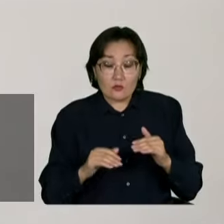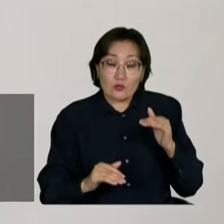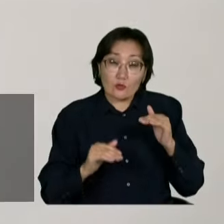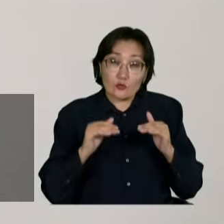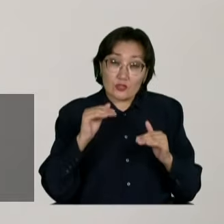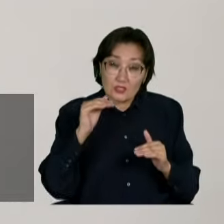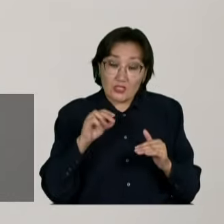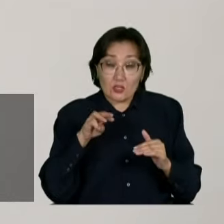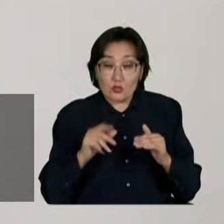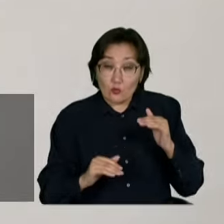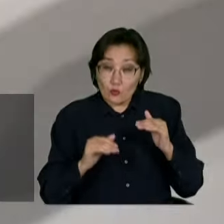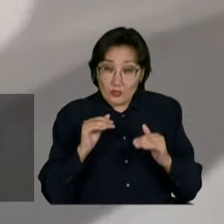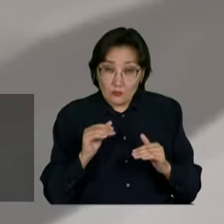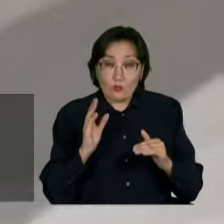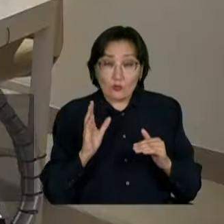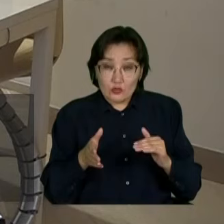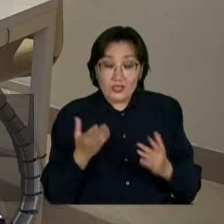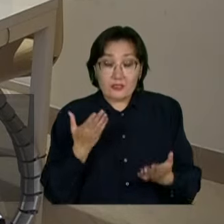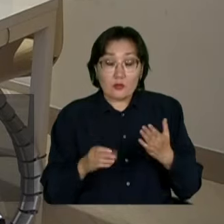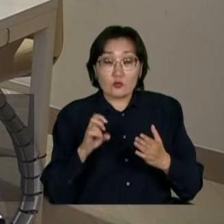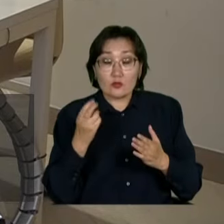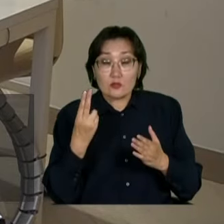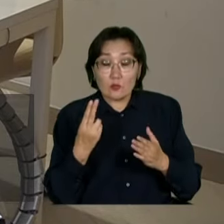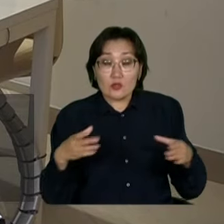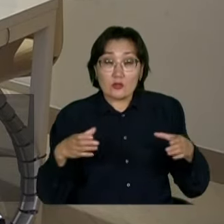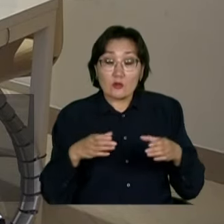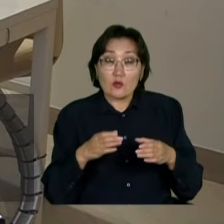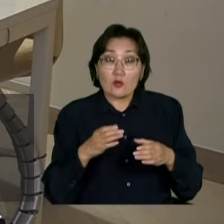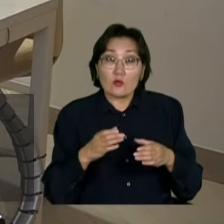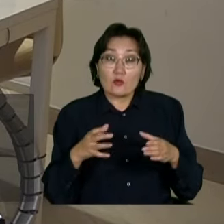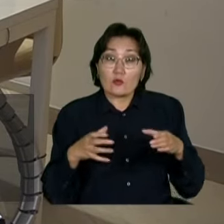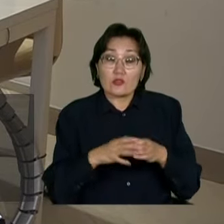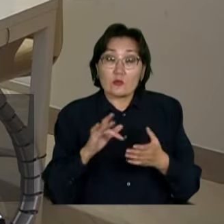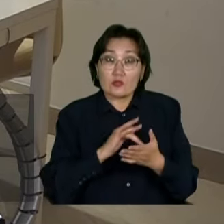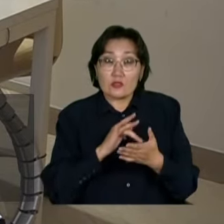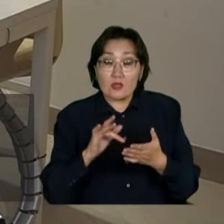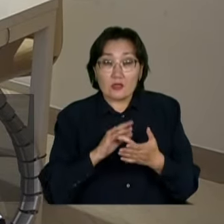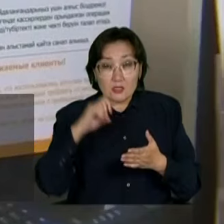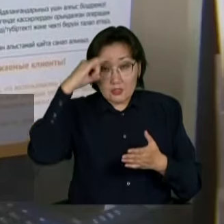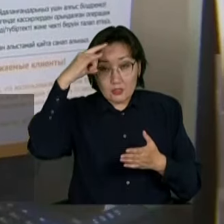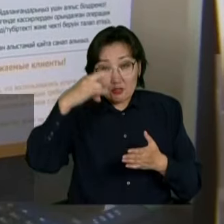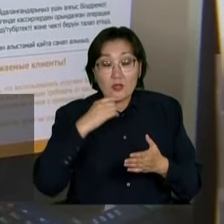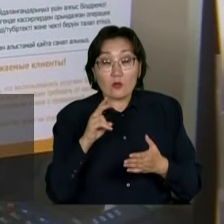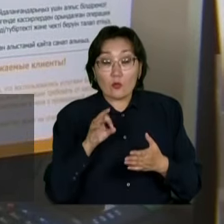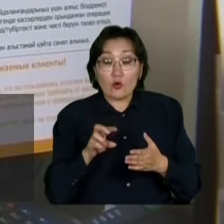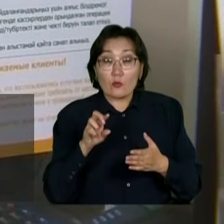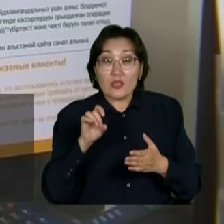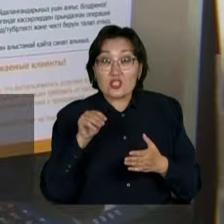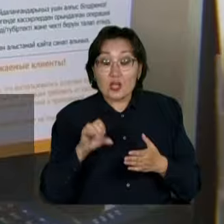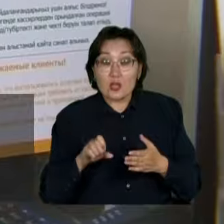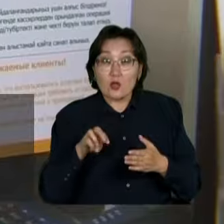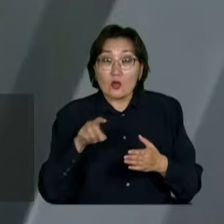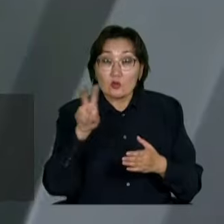болды деген келсек, ол енді ұлттық қордан бюджетке Қазақстан қор биржасында долларды сату, яғни